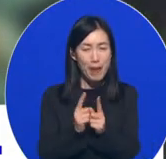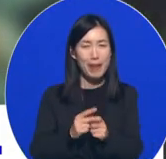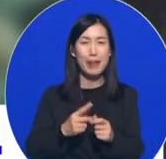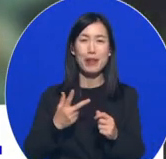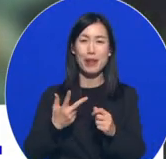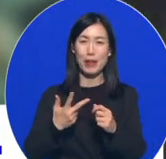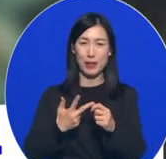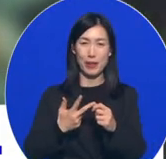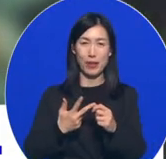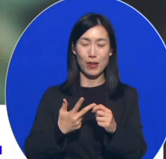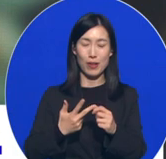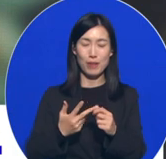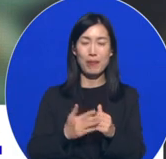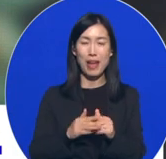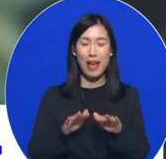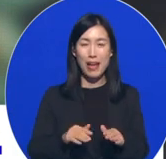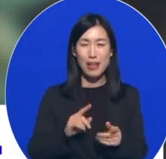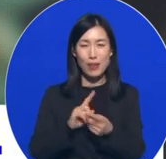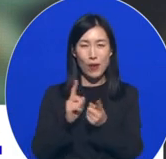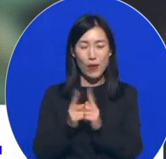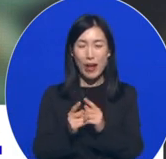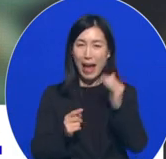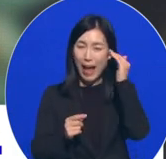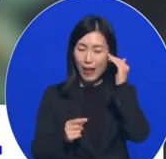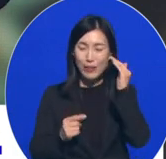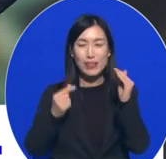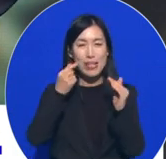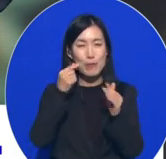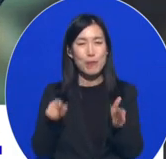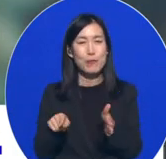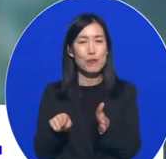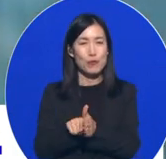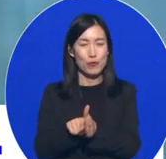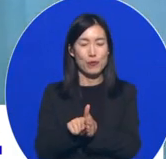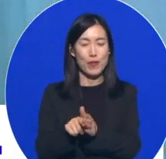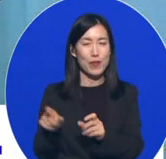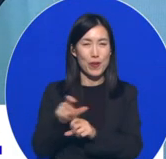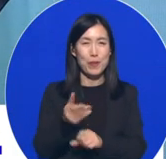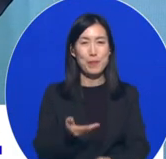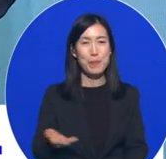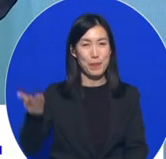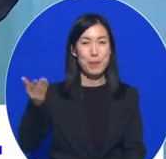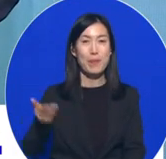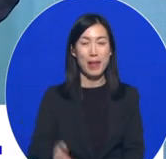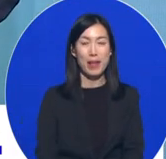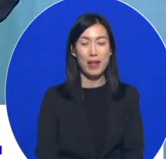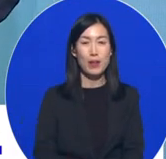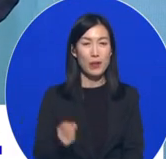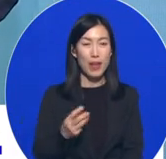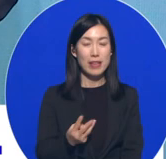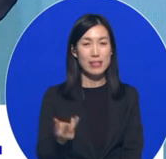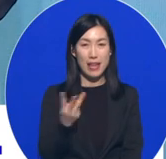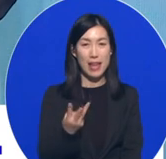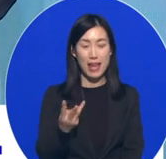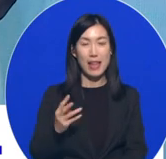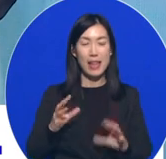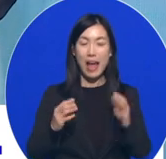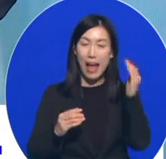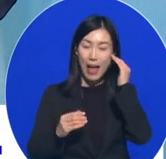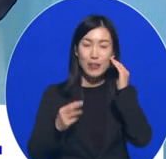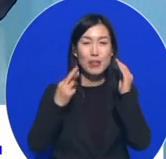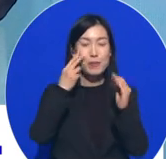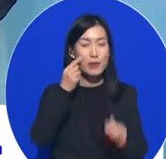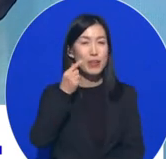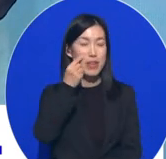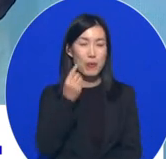통해 우리 양국의 신뢰를 공고하게 하고 아울러서 한미일 새나라 정상이 지난 8월